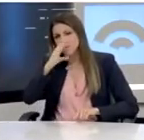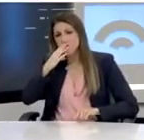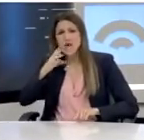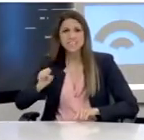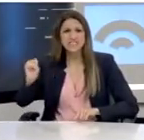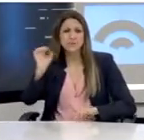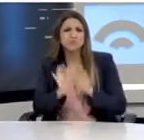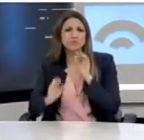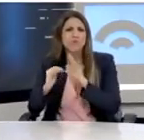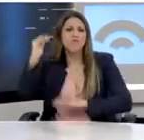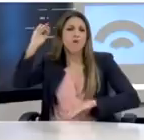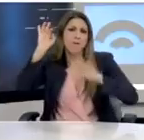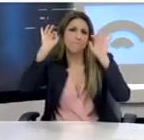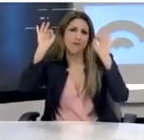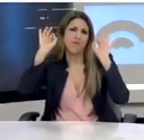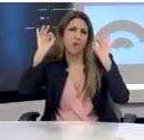τμήμα της Μακεδονίας μας.